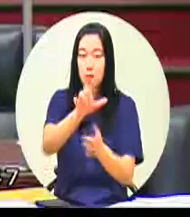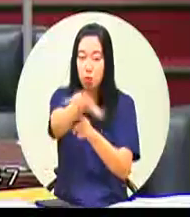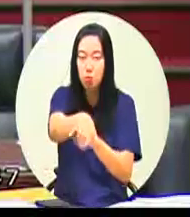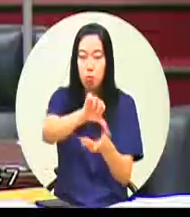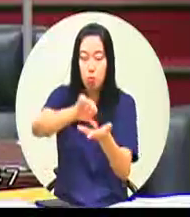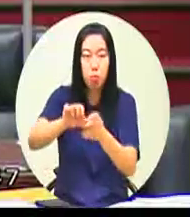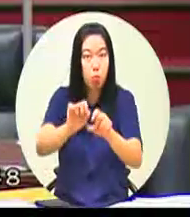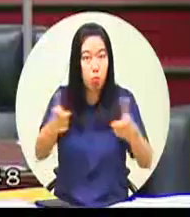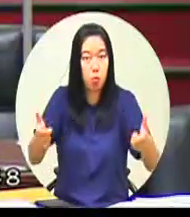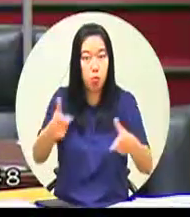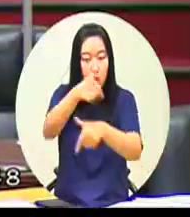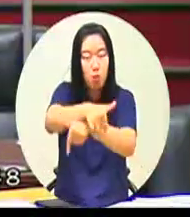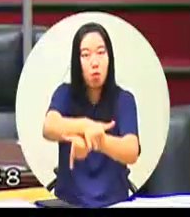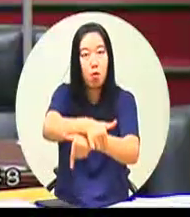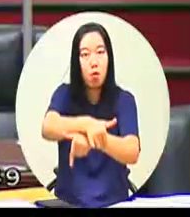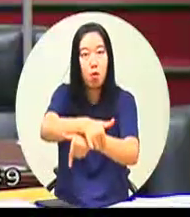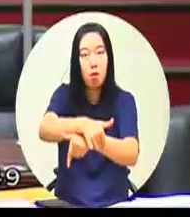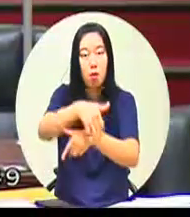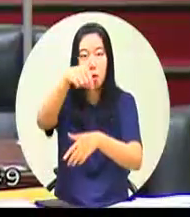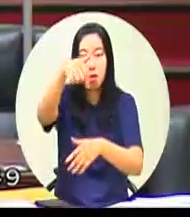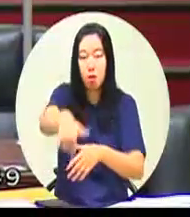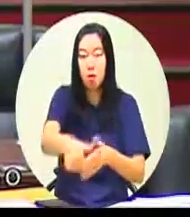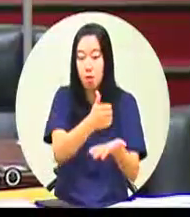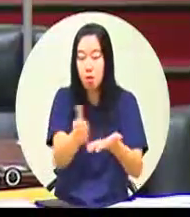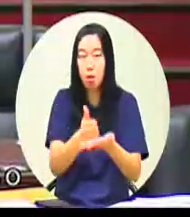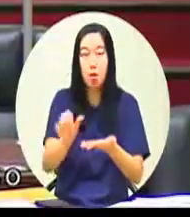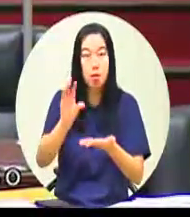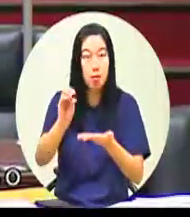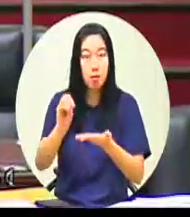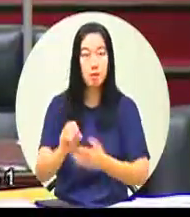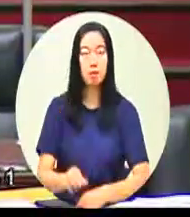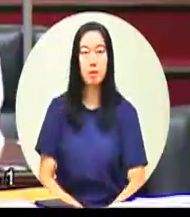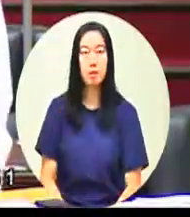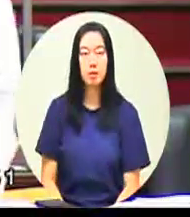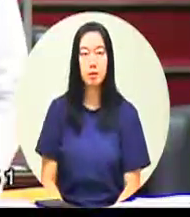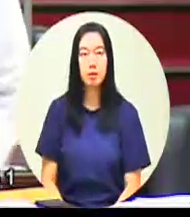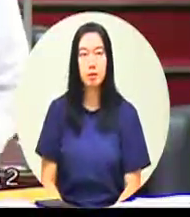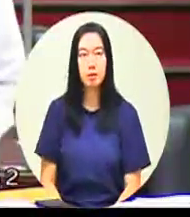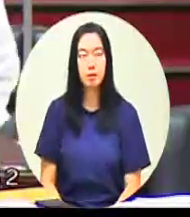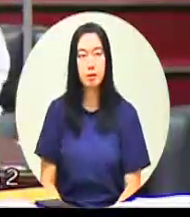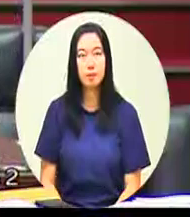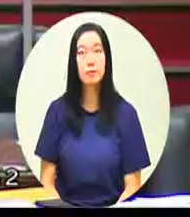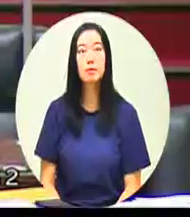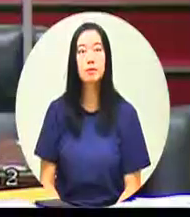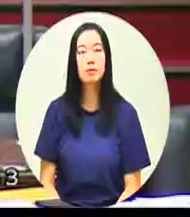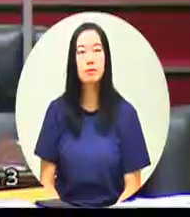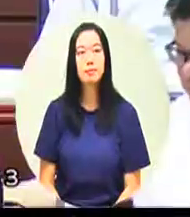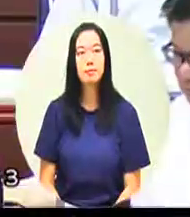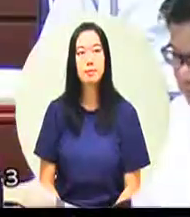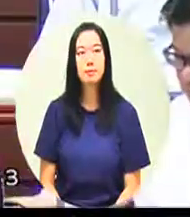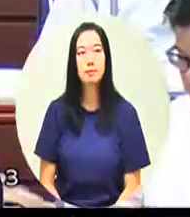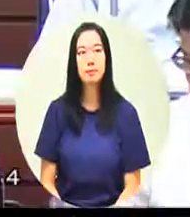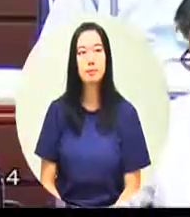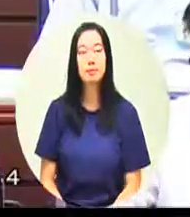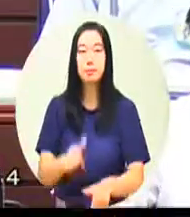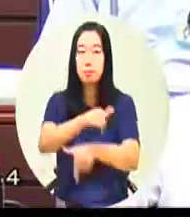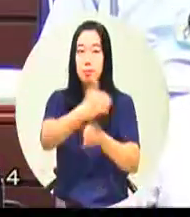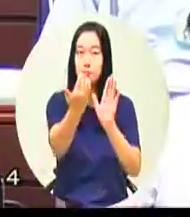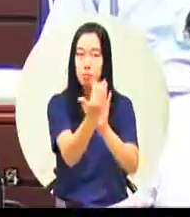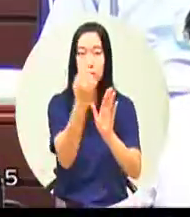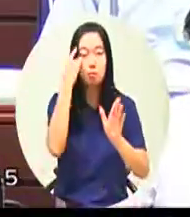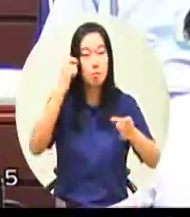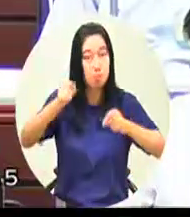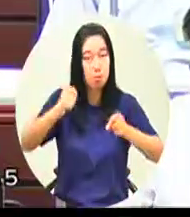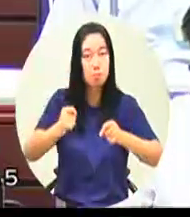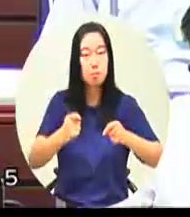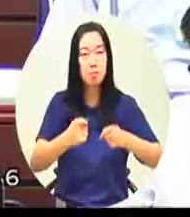有走南向这样的一个考虑？蔡局长能不能答复一下农业局？ 好，请局长答复。 我想南向政策在蔡